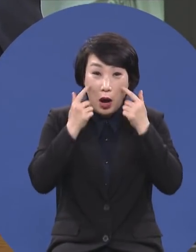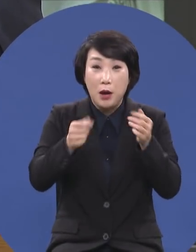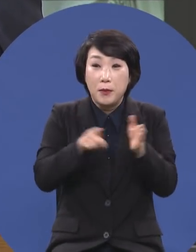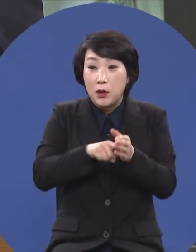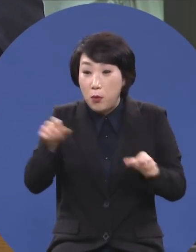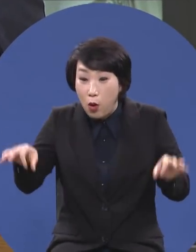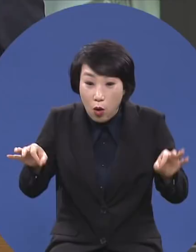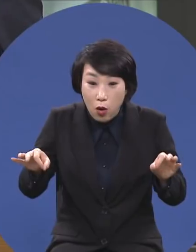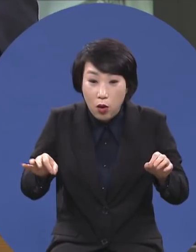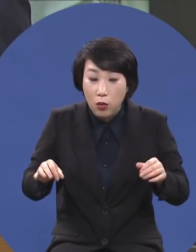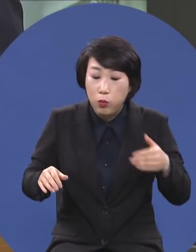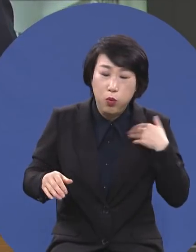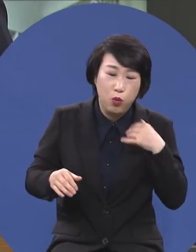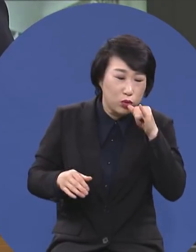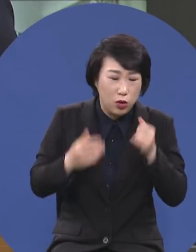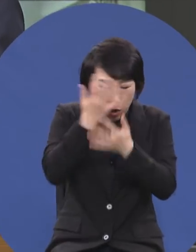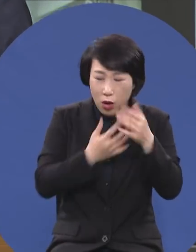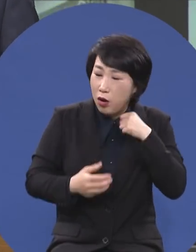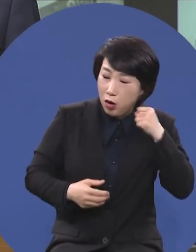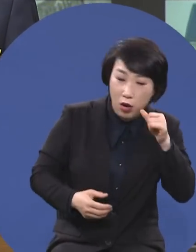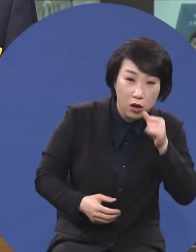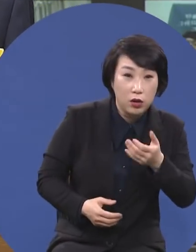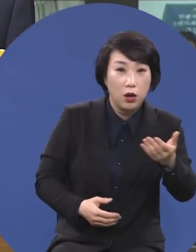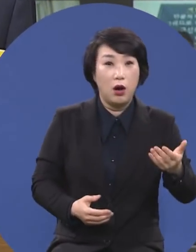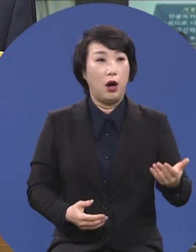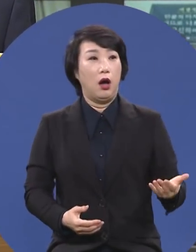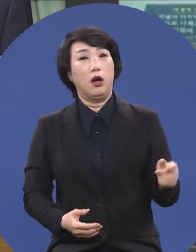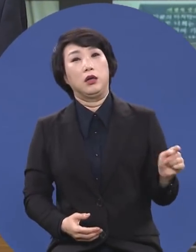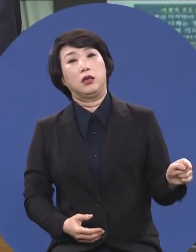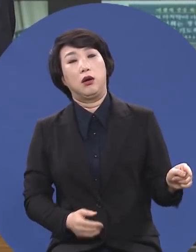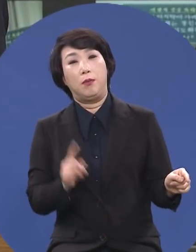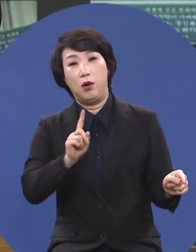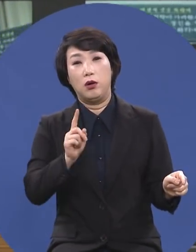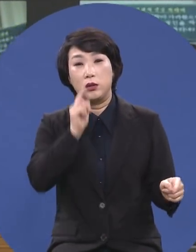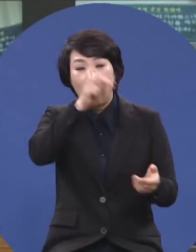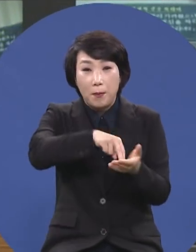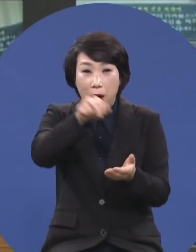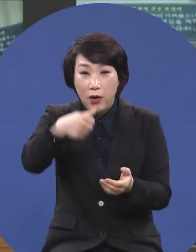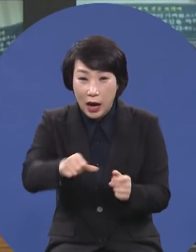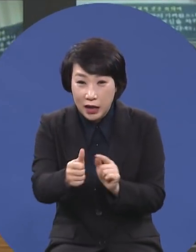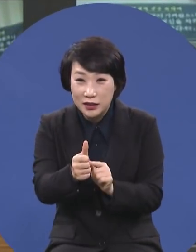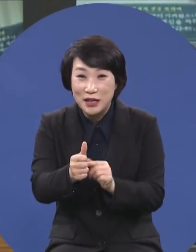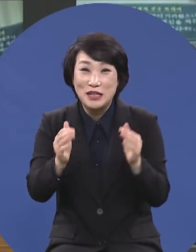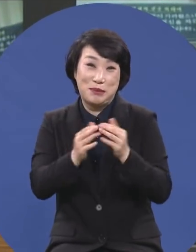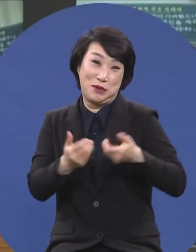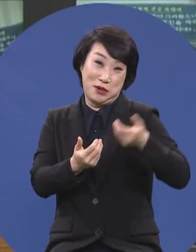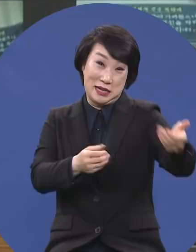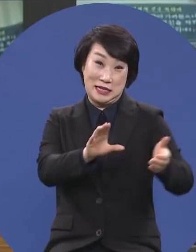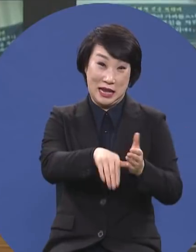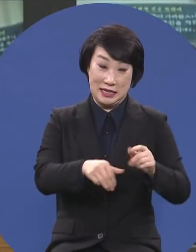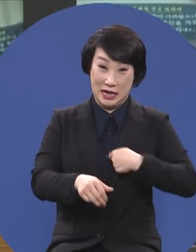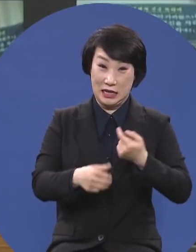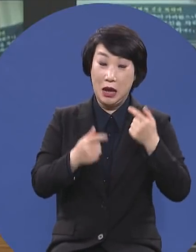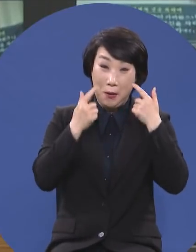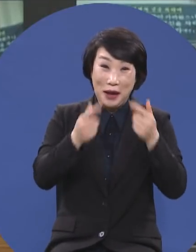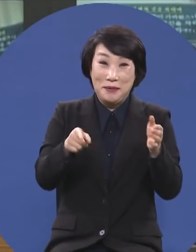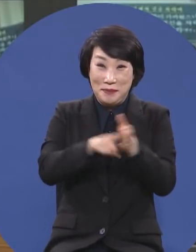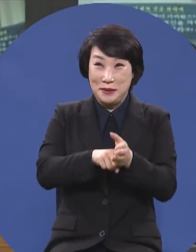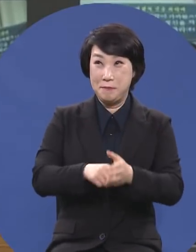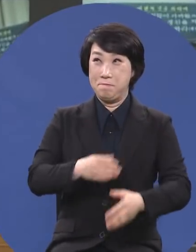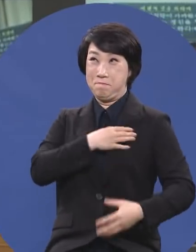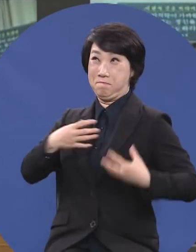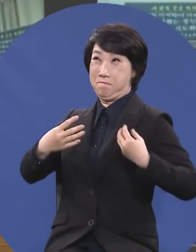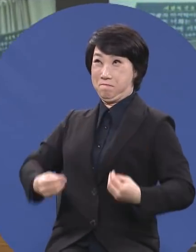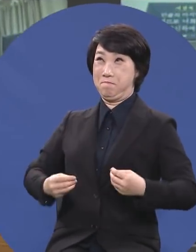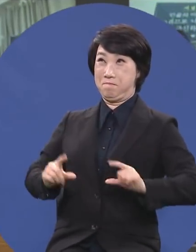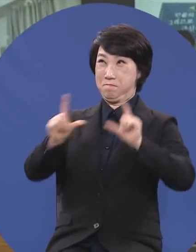살고 있느냐를 전혀 모르고 있다면, 이것은 탕자가 집을 떠날 때는 자기 확신에 차서 대단히